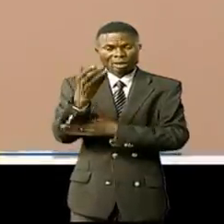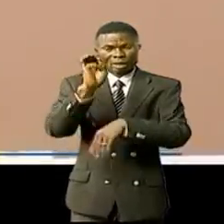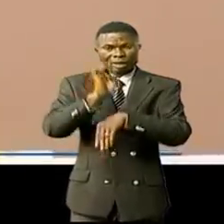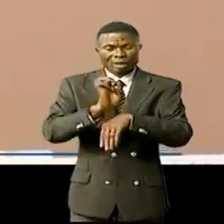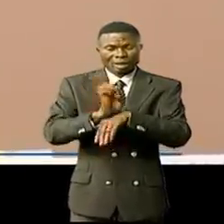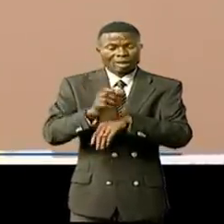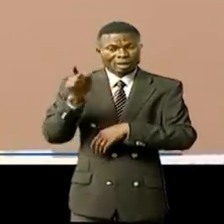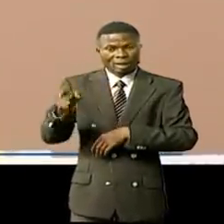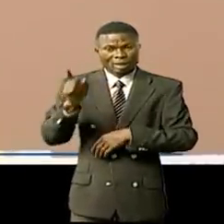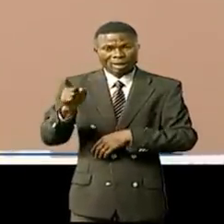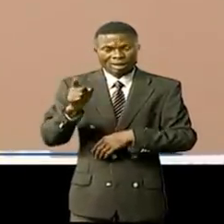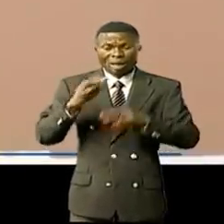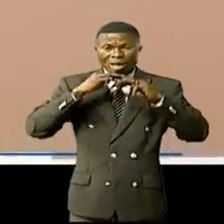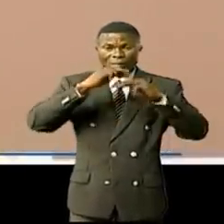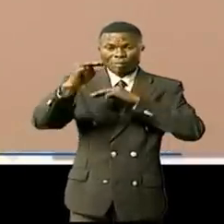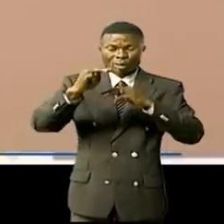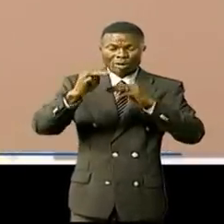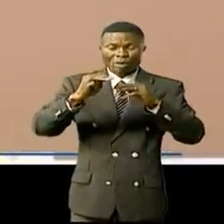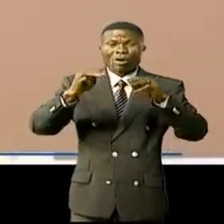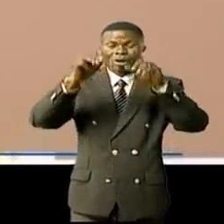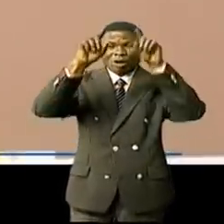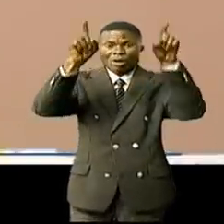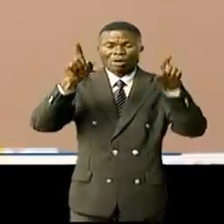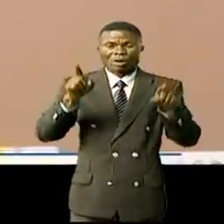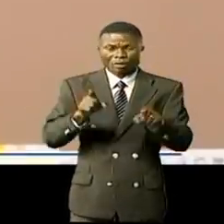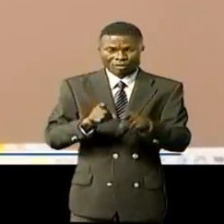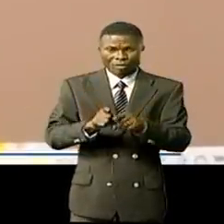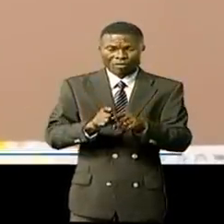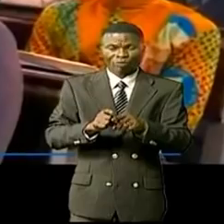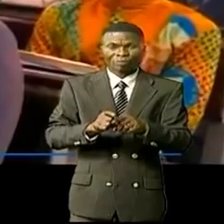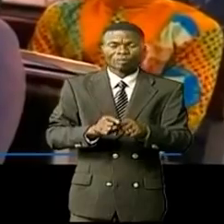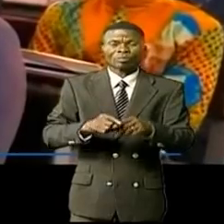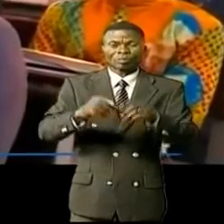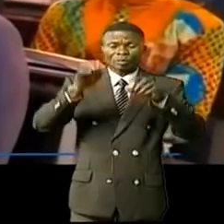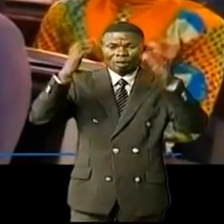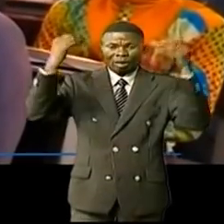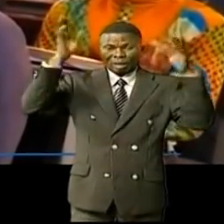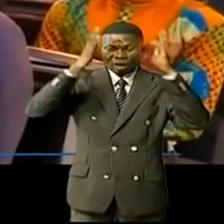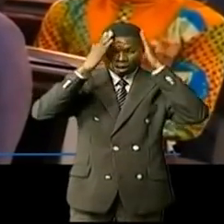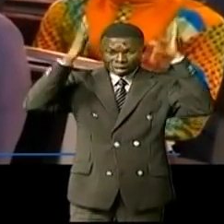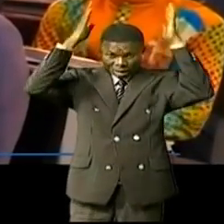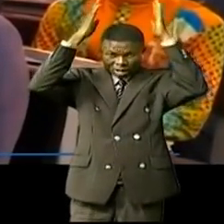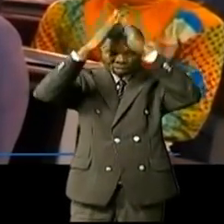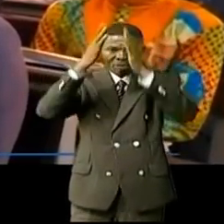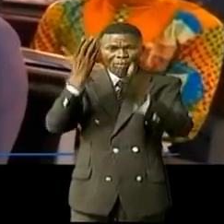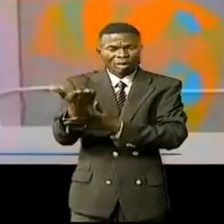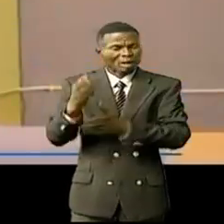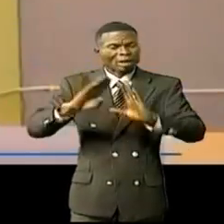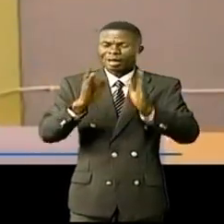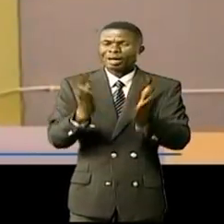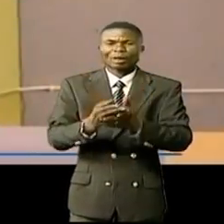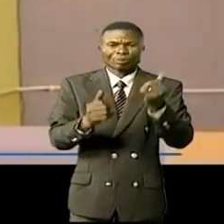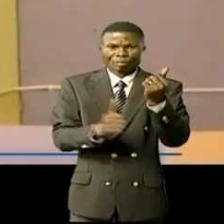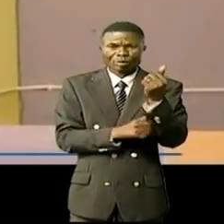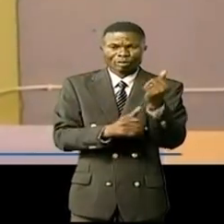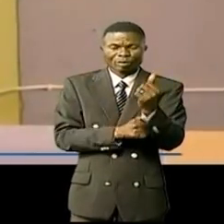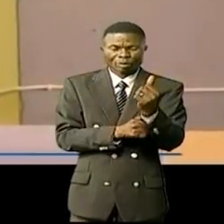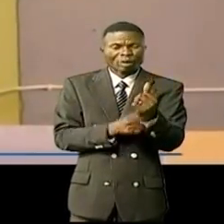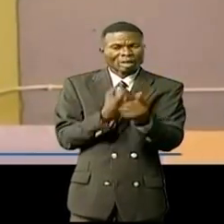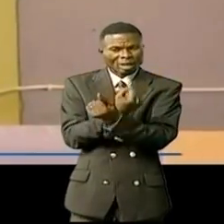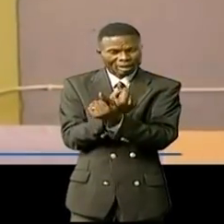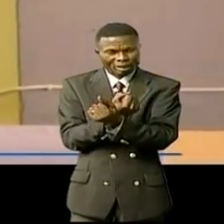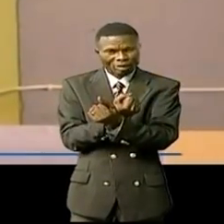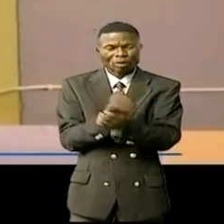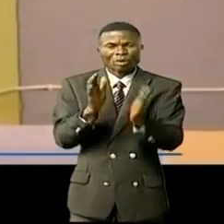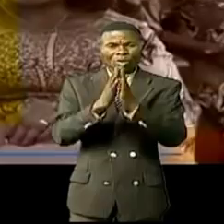locale dans un message vidéo en direct. Le chef de l'Église catholique a demandé à l'assistance de s'approprier cette